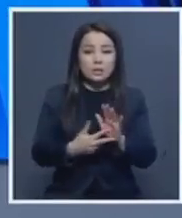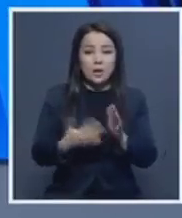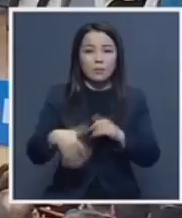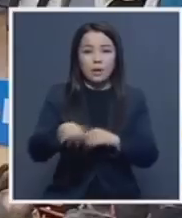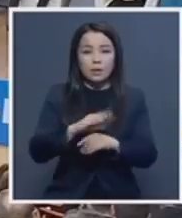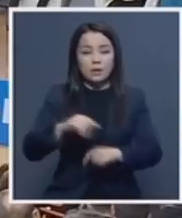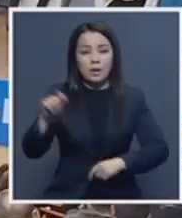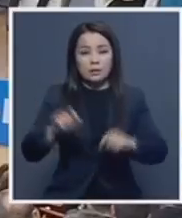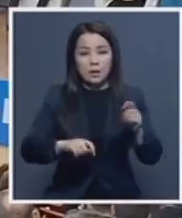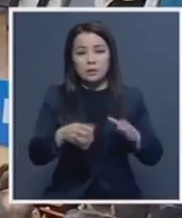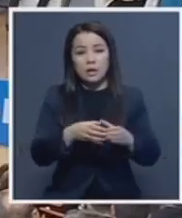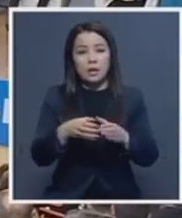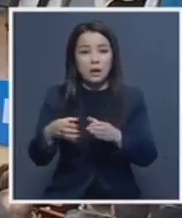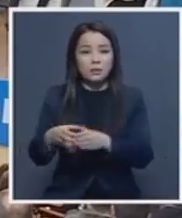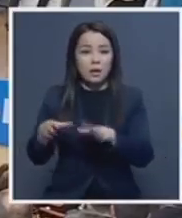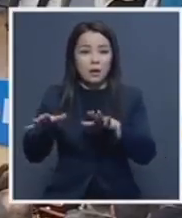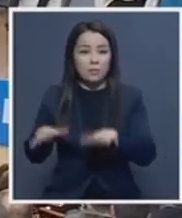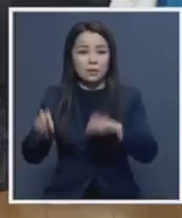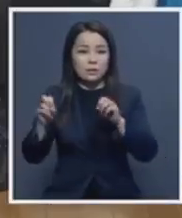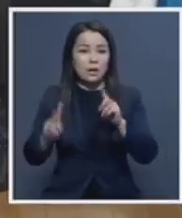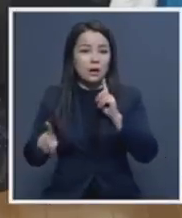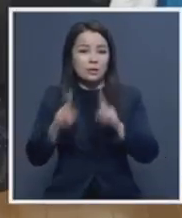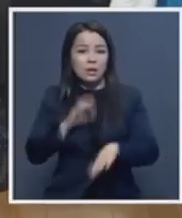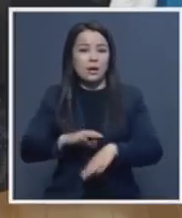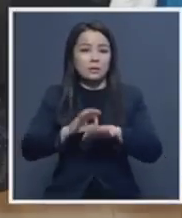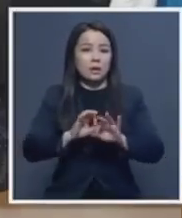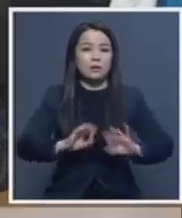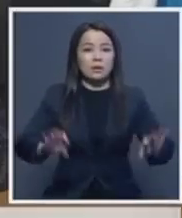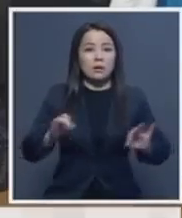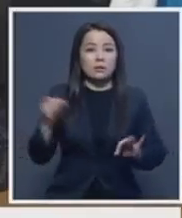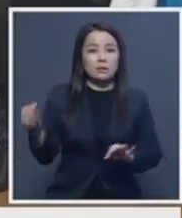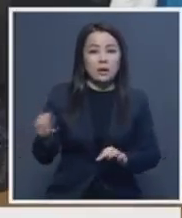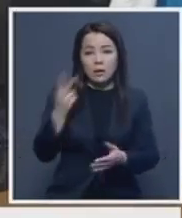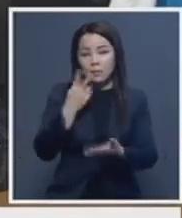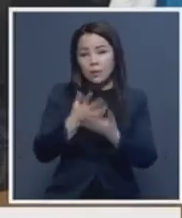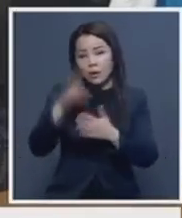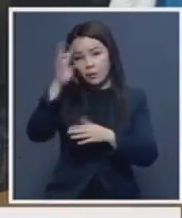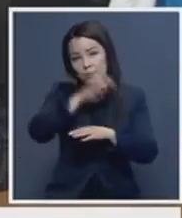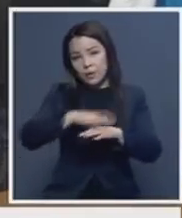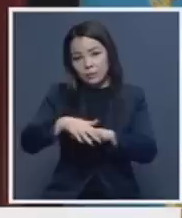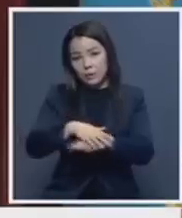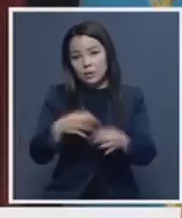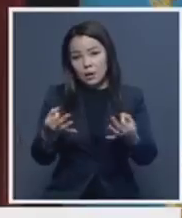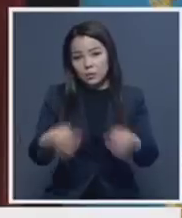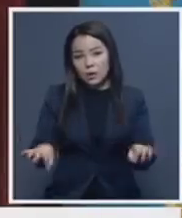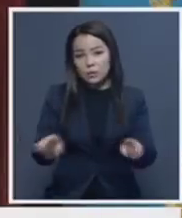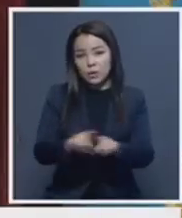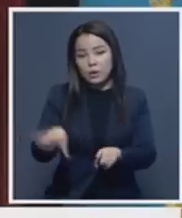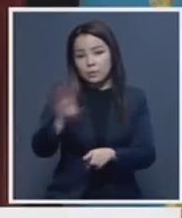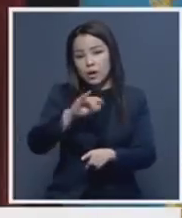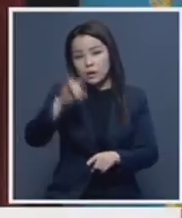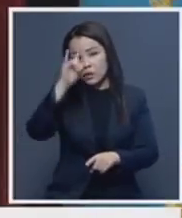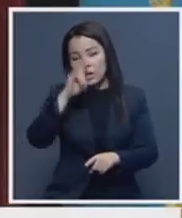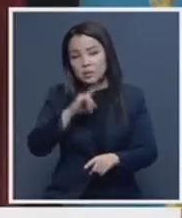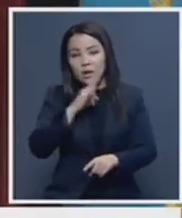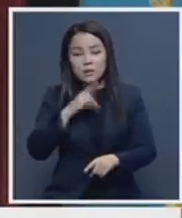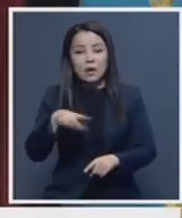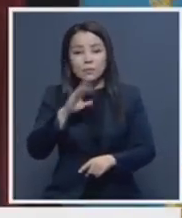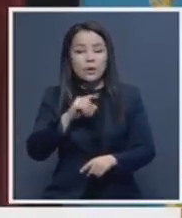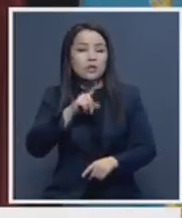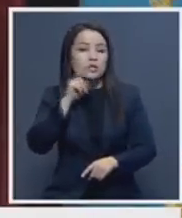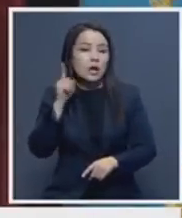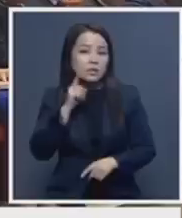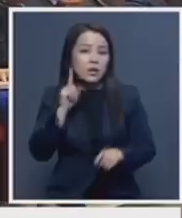делегаттар бүгін жастардың өзекті мәселелерін талқыға таразыға салды. Мемлекет тәуелсіздік алған сәттен жастардың әлеуметтенуіне кедергі